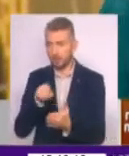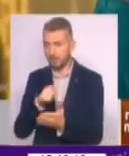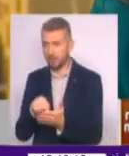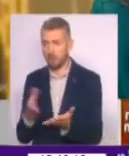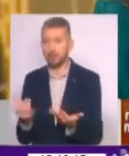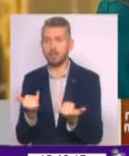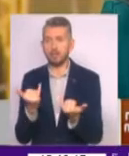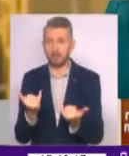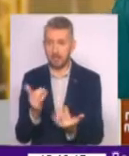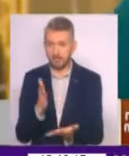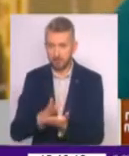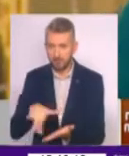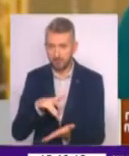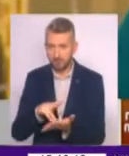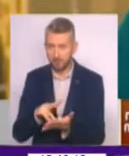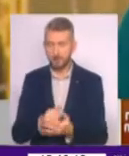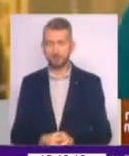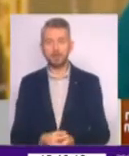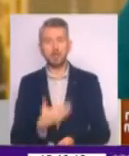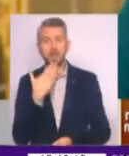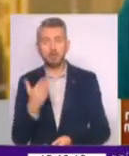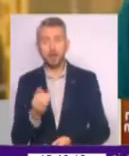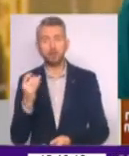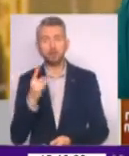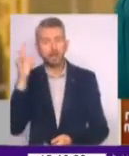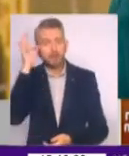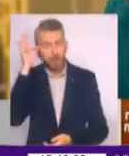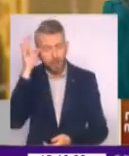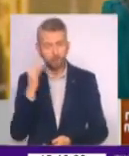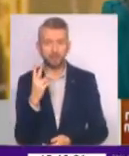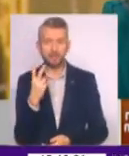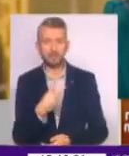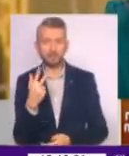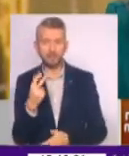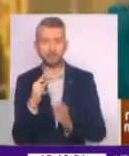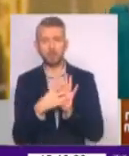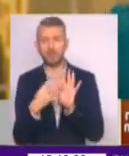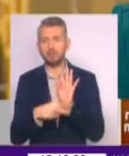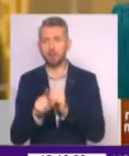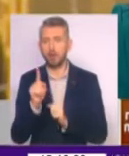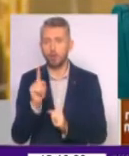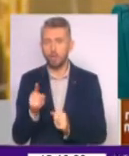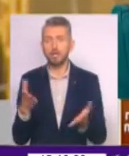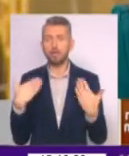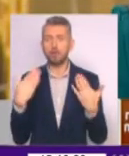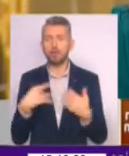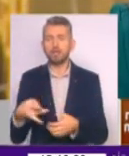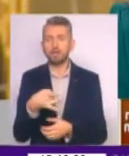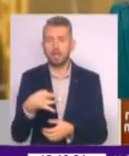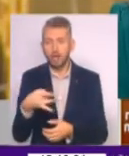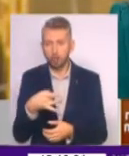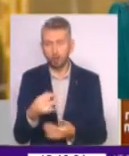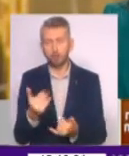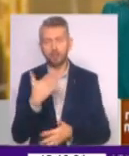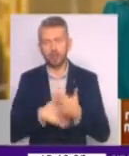цьому місті, для їх вирішення. Дуже дякую. Ще раз хочу нагадати, прошу, 223-0981, Святошинський район. Ми сьогодні раді